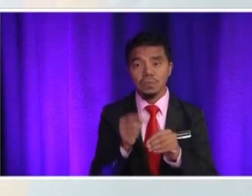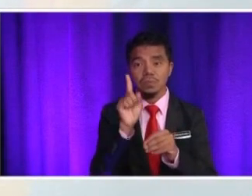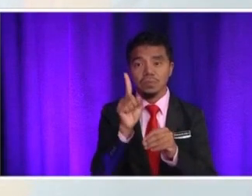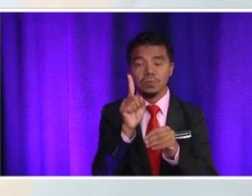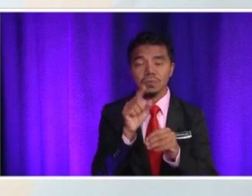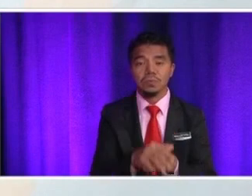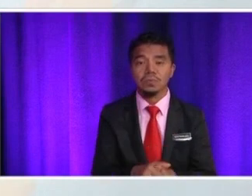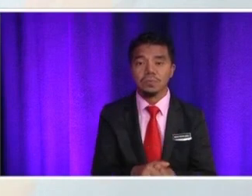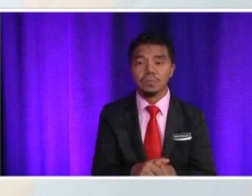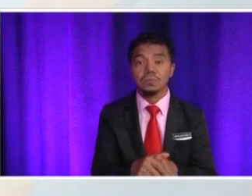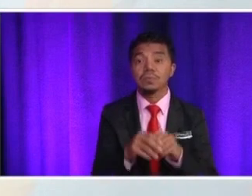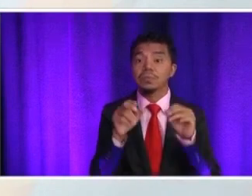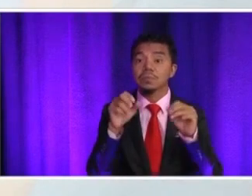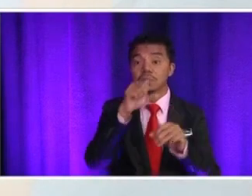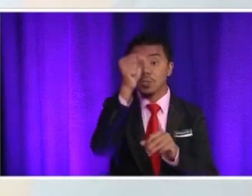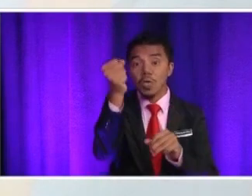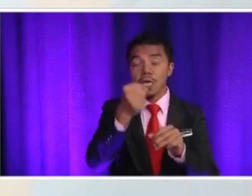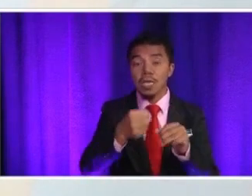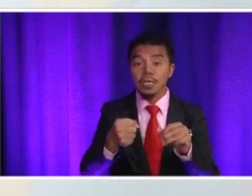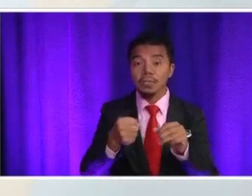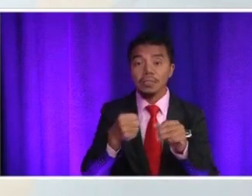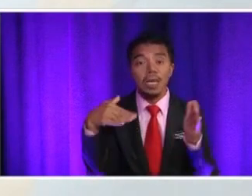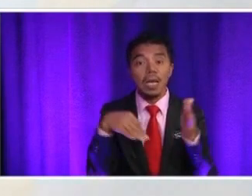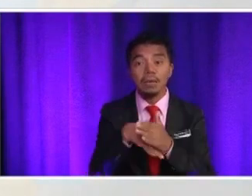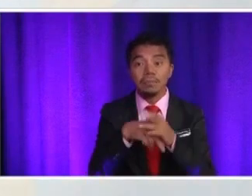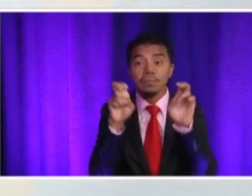soal tajuk apa?